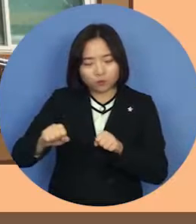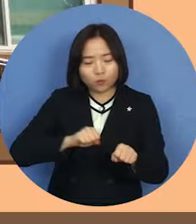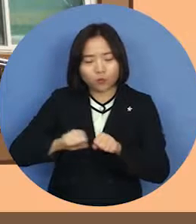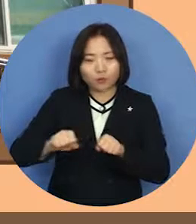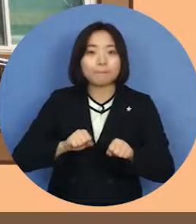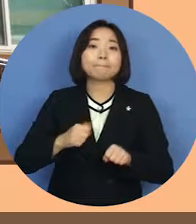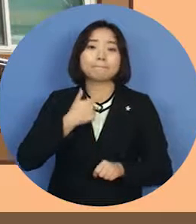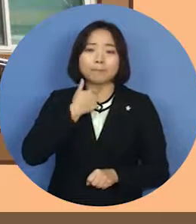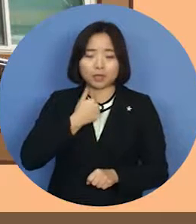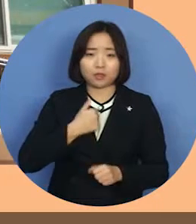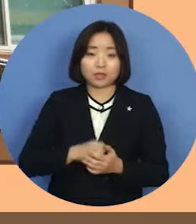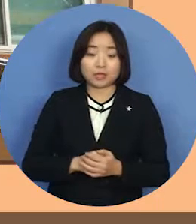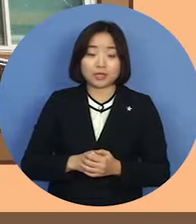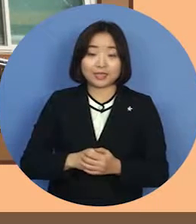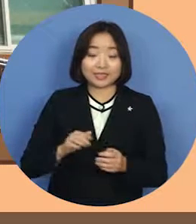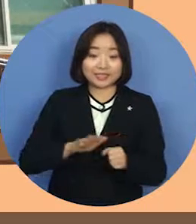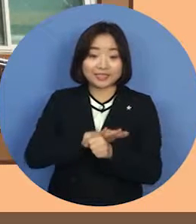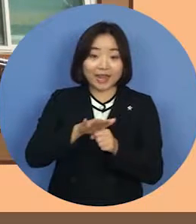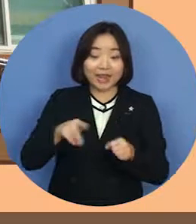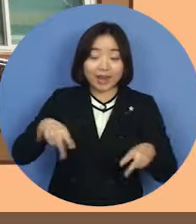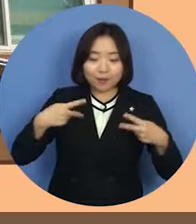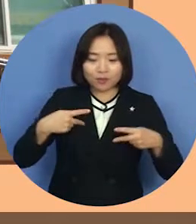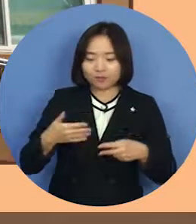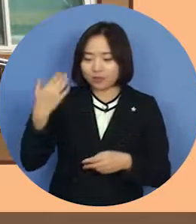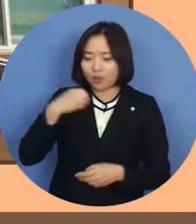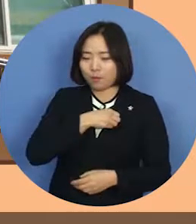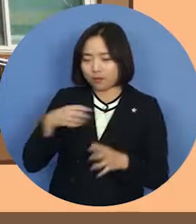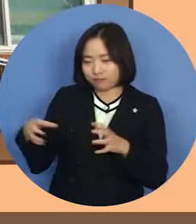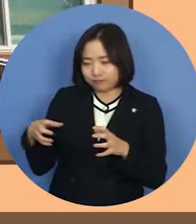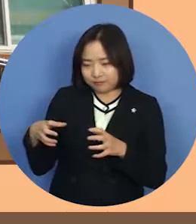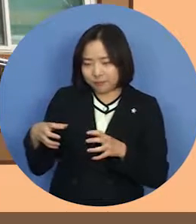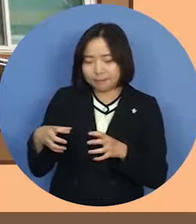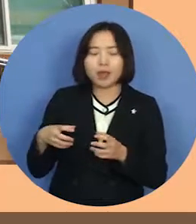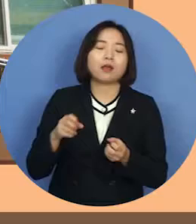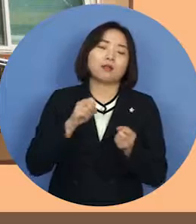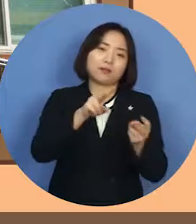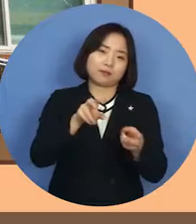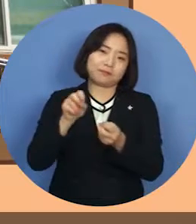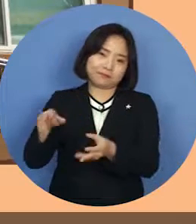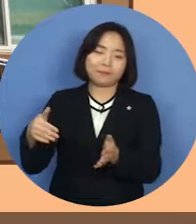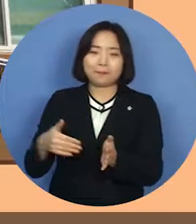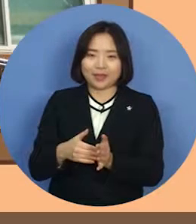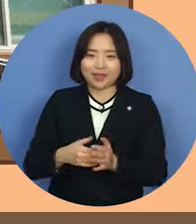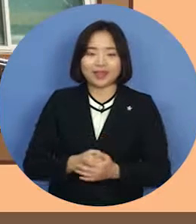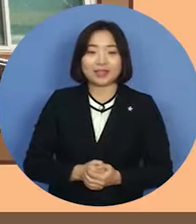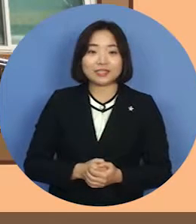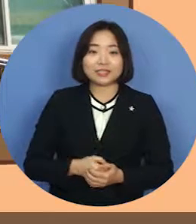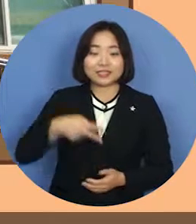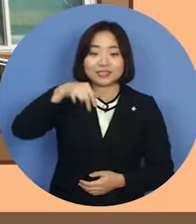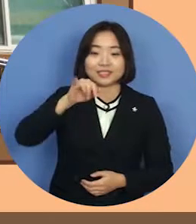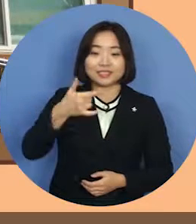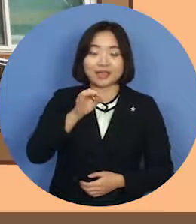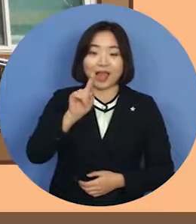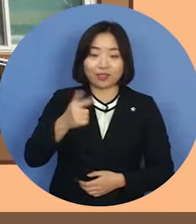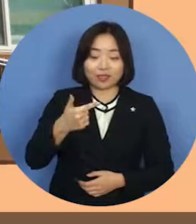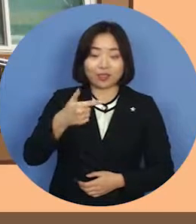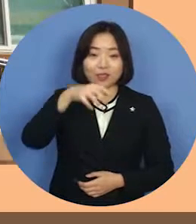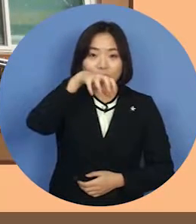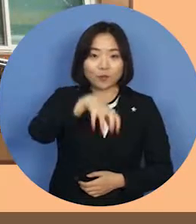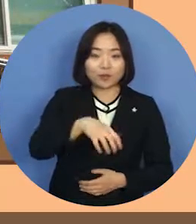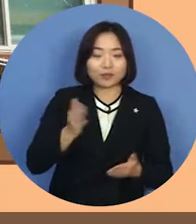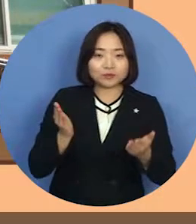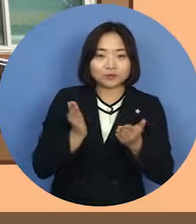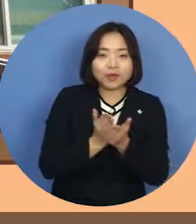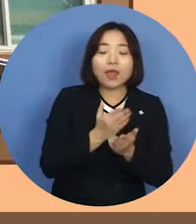비용을 충당해왔으며 이번 사랑의 라면도 누적된 회비로 마련했는데요. 전달된 사랑의 라면은 신안동